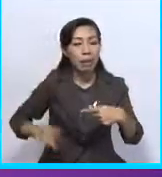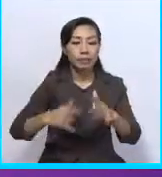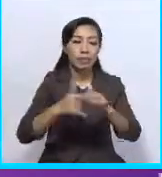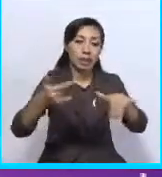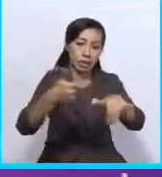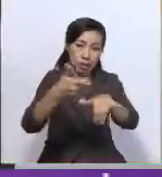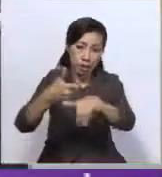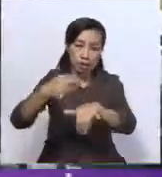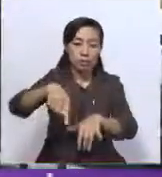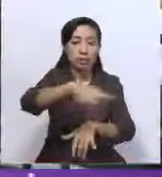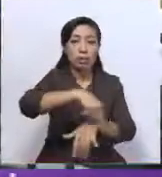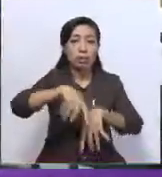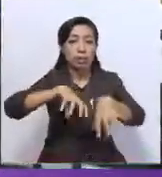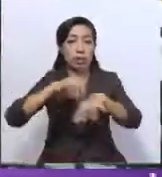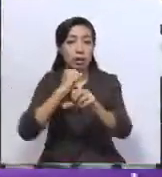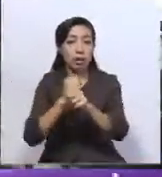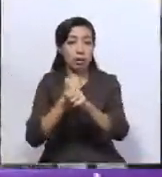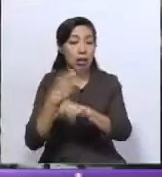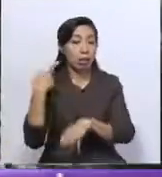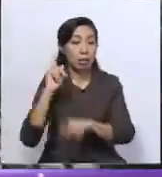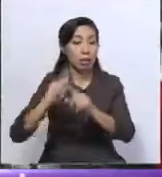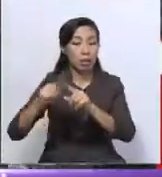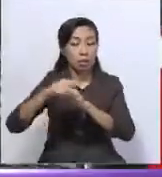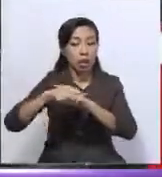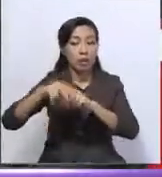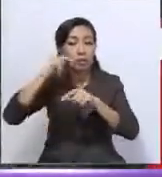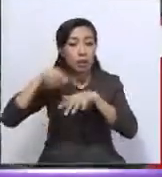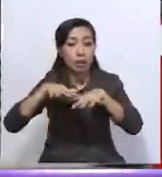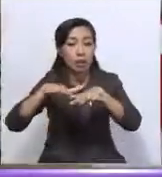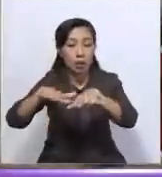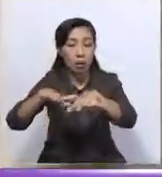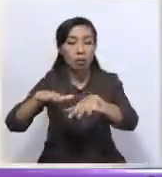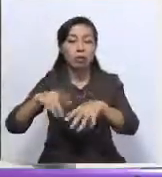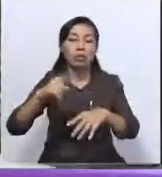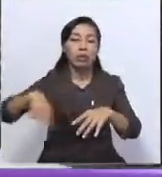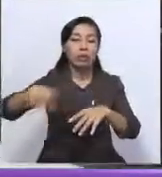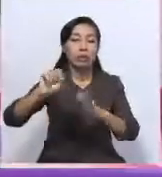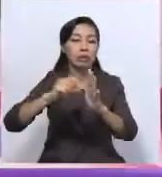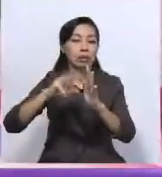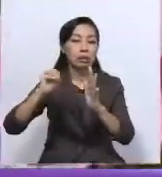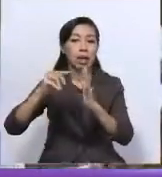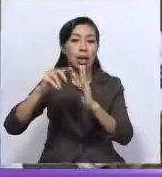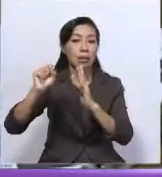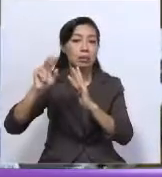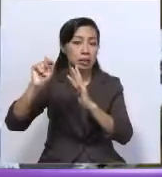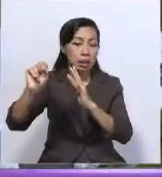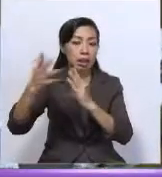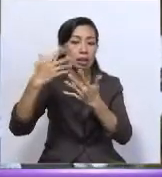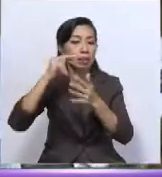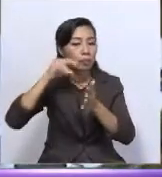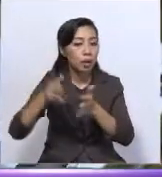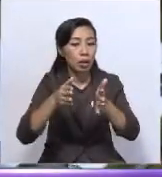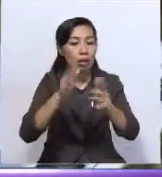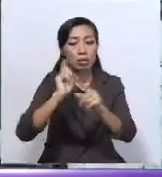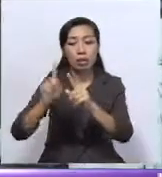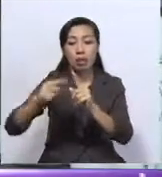นี้นะคะกิจกรรมบำเพ็ญประโยชน์ปรับปรุงภูมิทัศน์คลองสามเสนบึงมักกะสันคูน้ำริมถนนวิภาวดีรังสิตและคลองเปรมประชาก